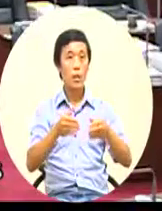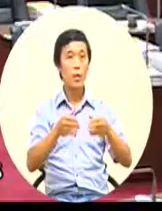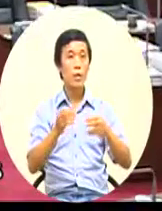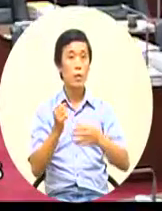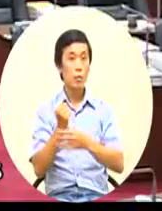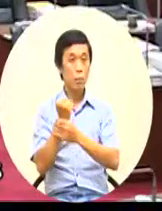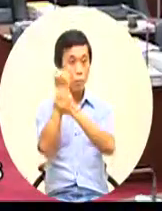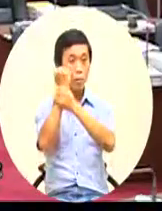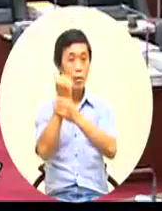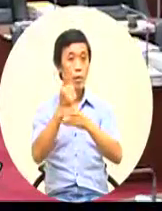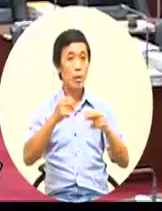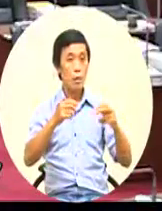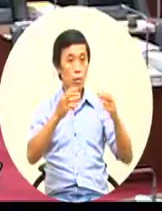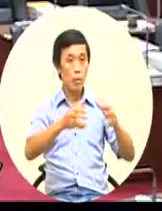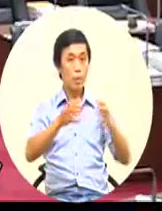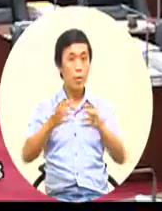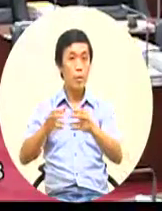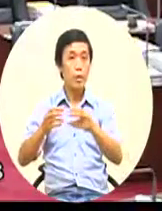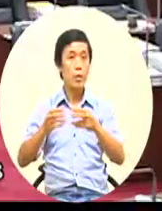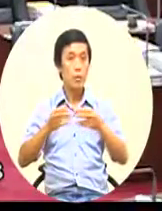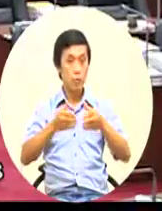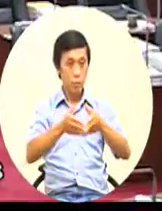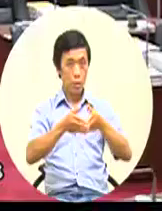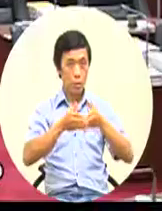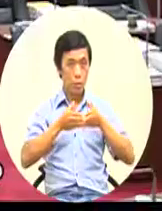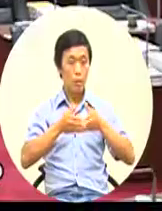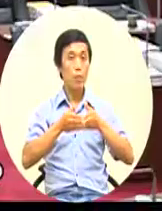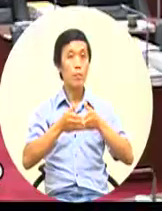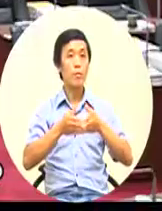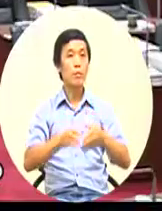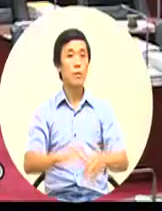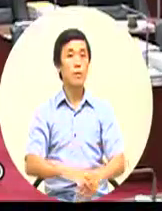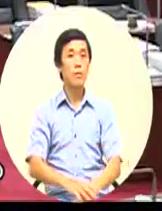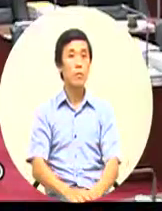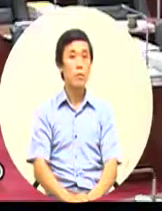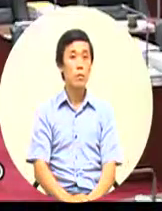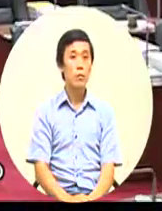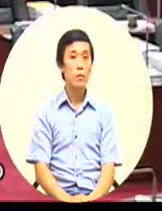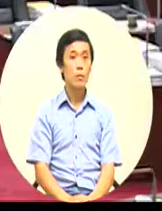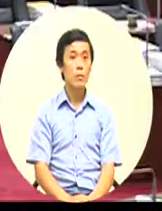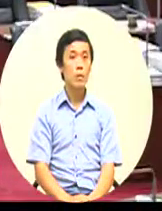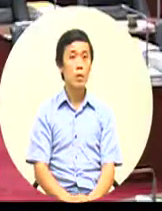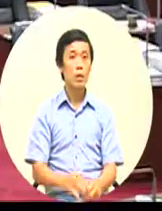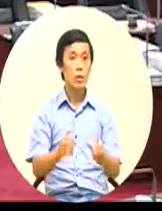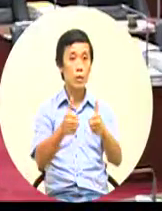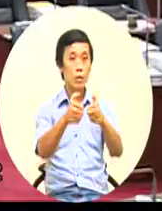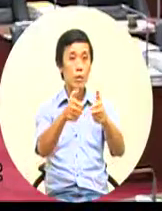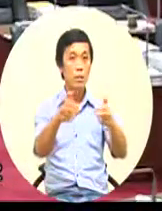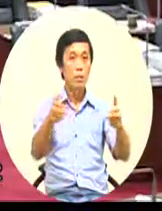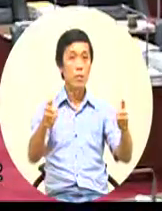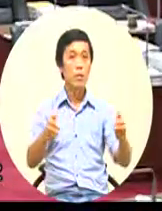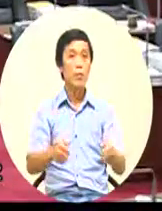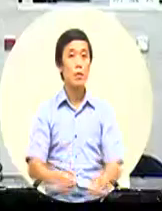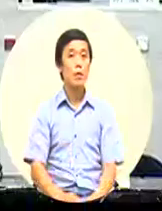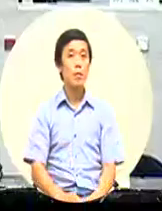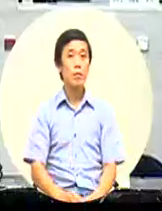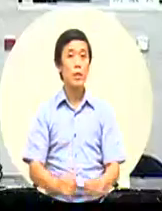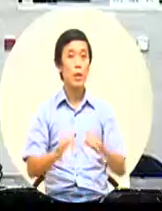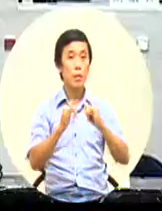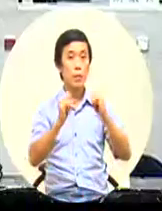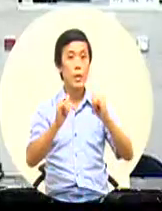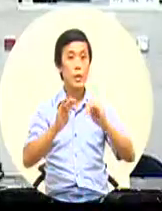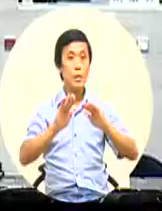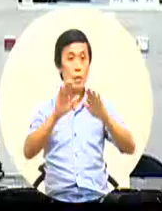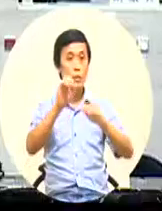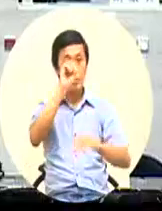设，挺改革；爱建设，谢谢。 谢谢民主进步